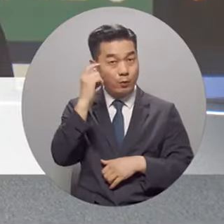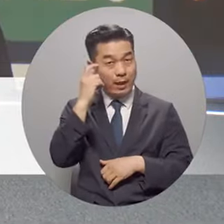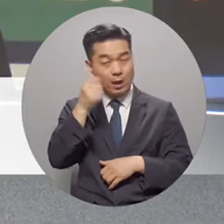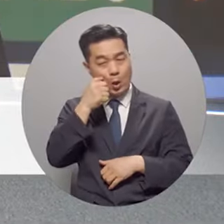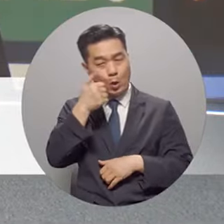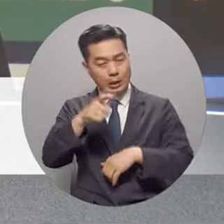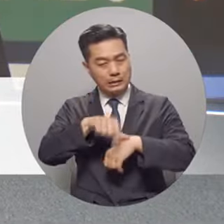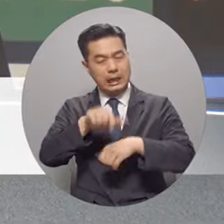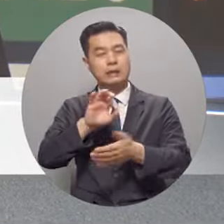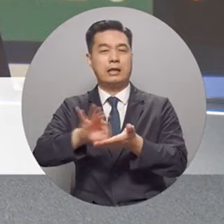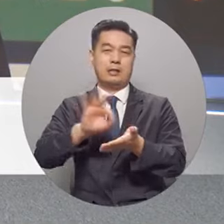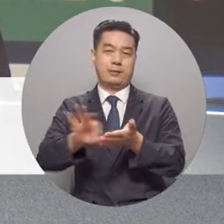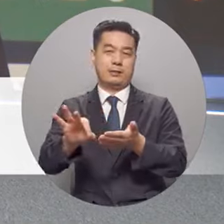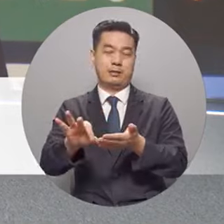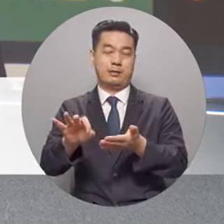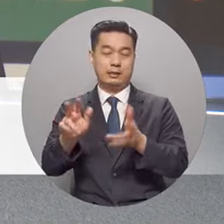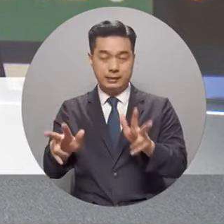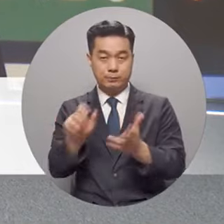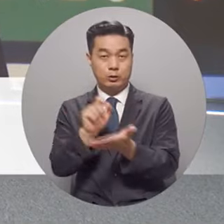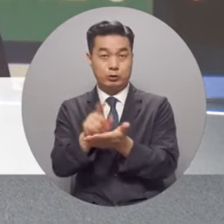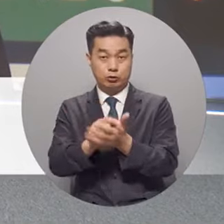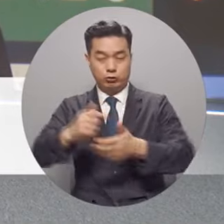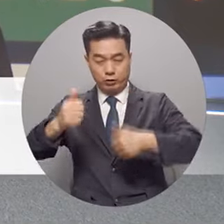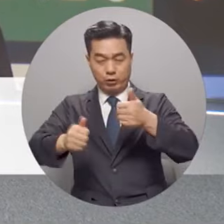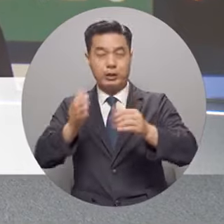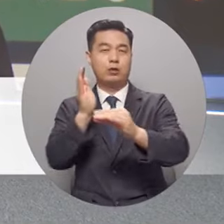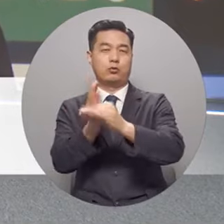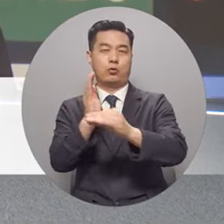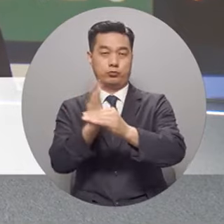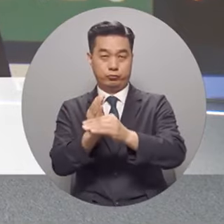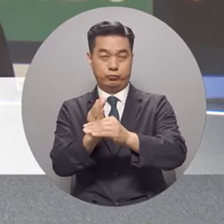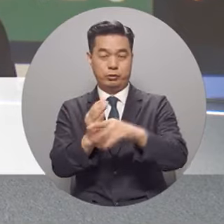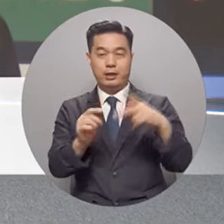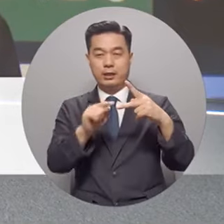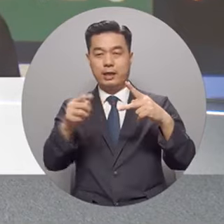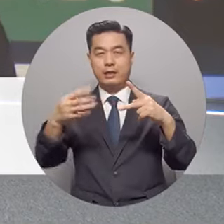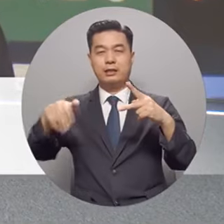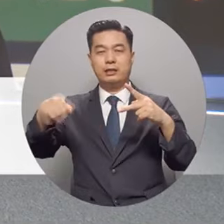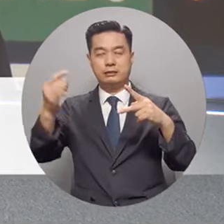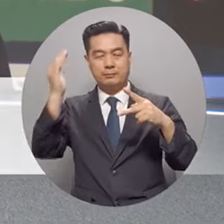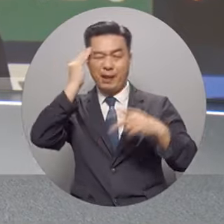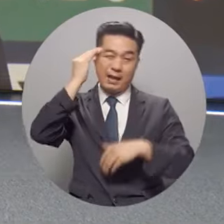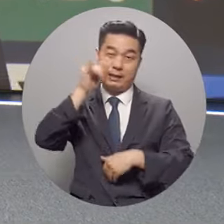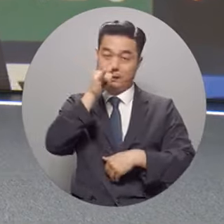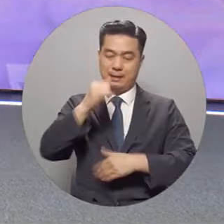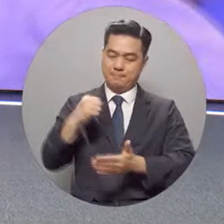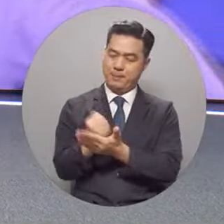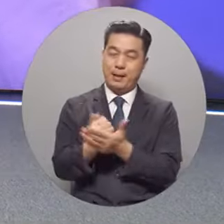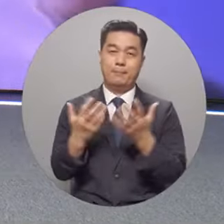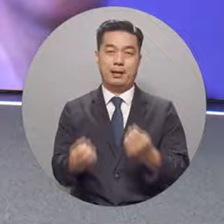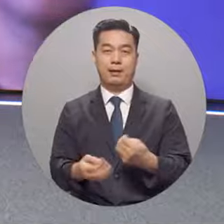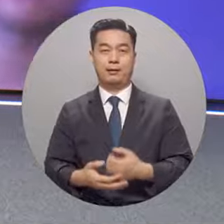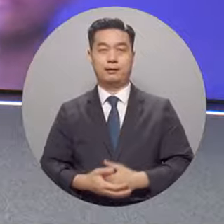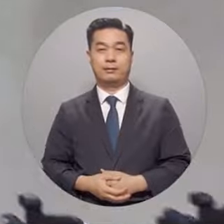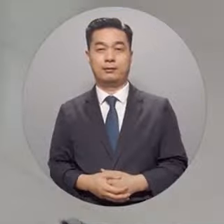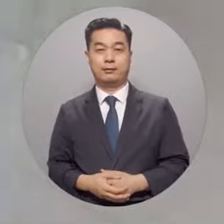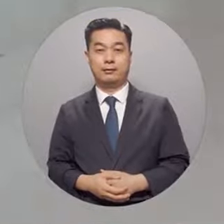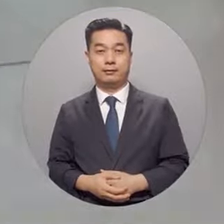허비한 채 시즌 도중 K리그 감독을 빼갔다는 비판을 피할 수 없게 됐습니다. 박주린 기자입니다.